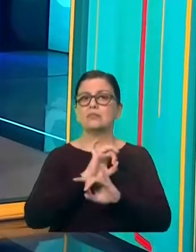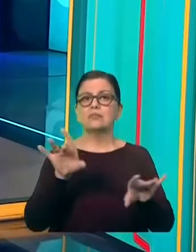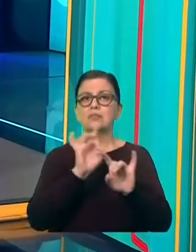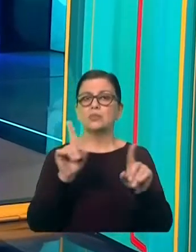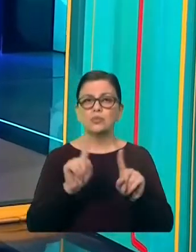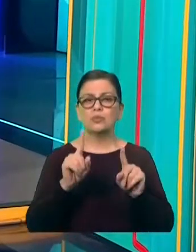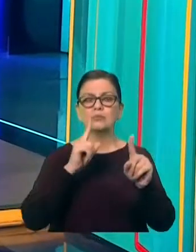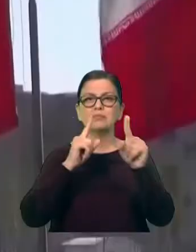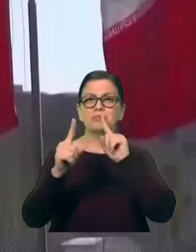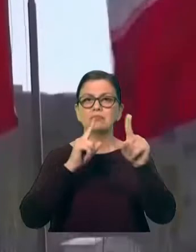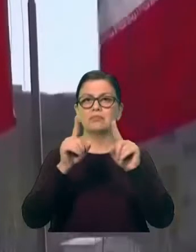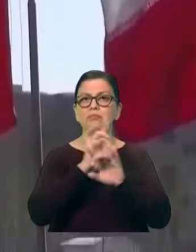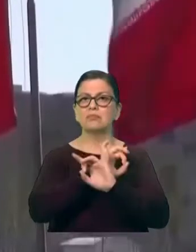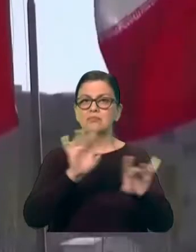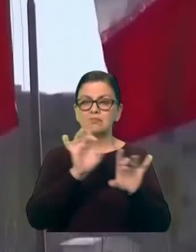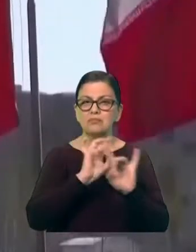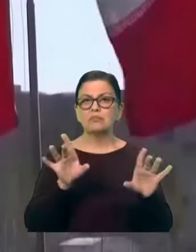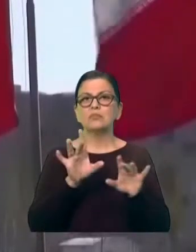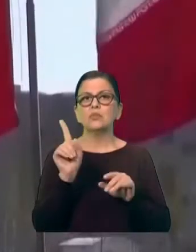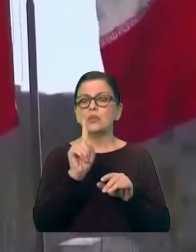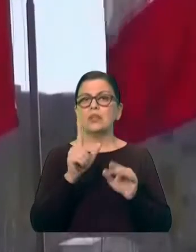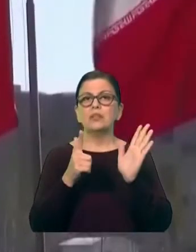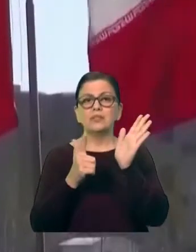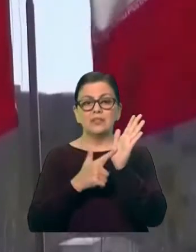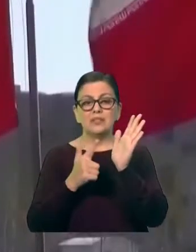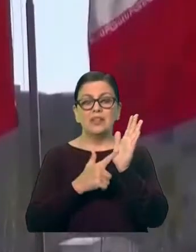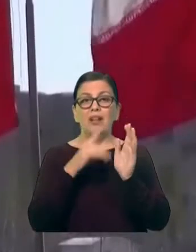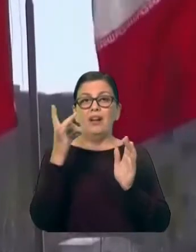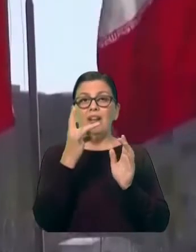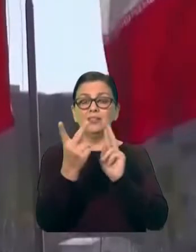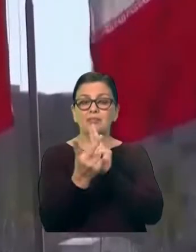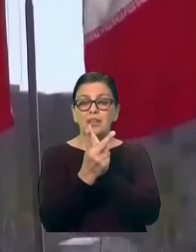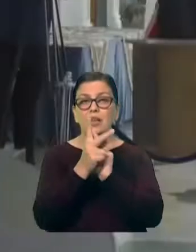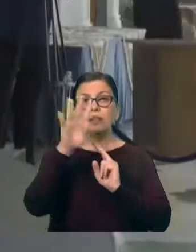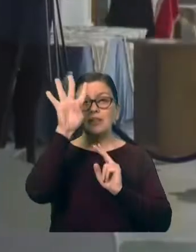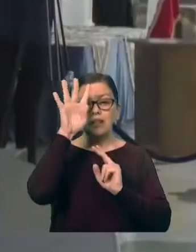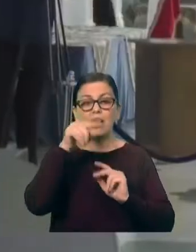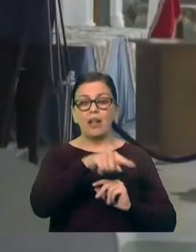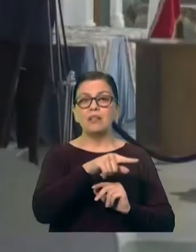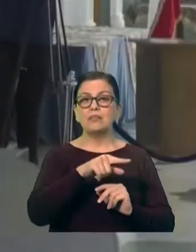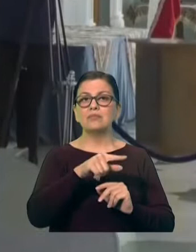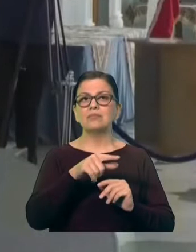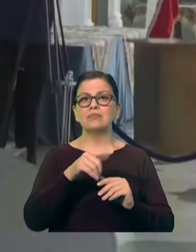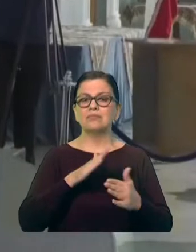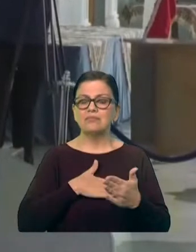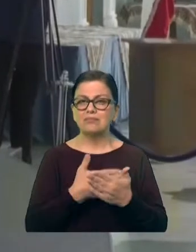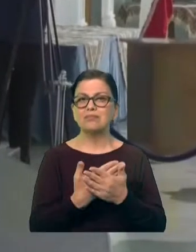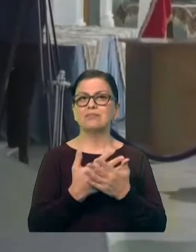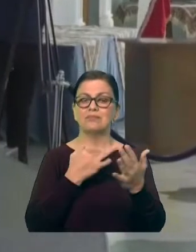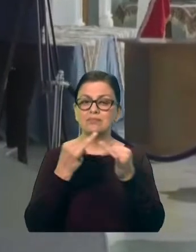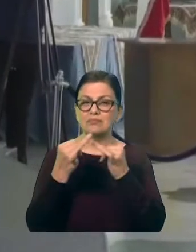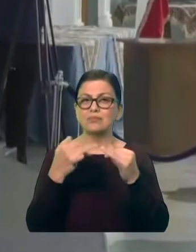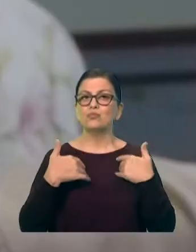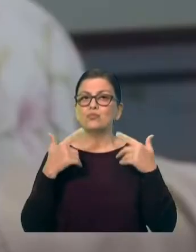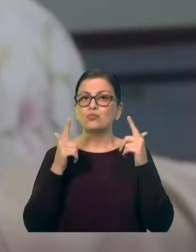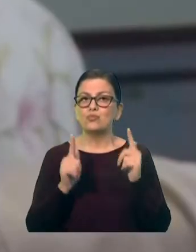keçirilən mətbuat konferansında belə deyib və bildirib ki, 7-ci raundda İranın irəli sürdüyü təşəbbüslə bağlı danışıqlara razılıq